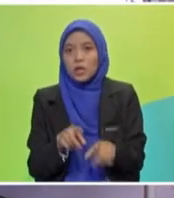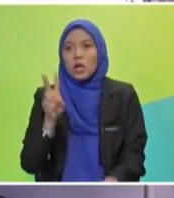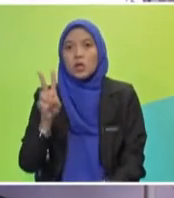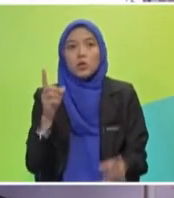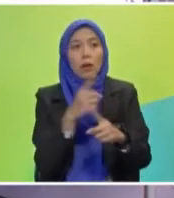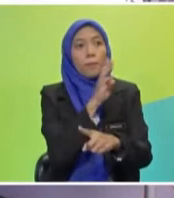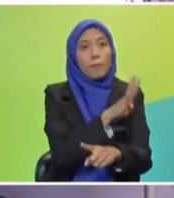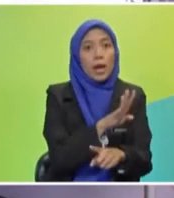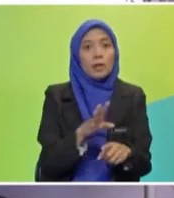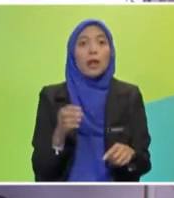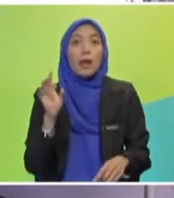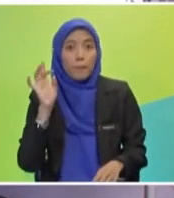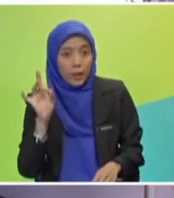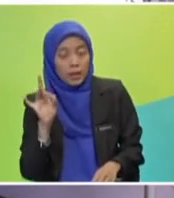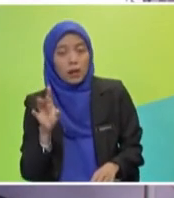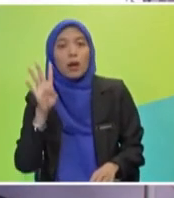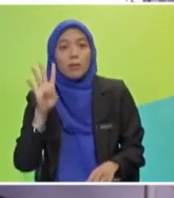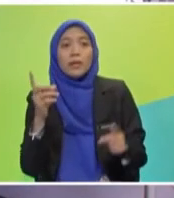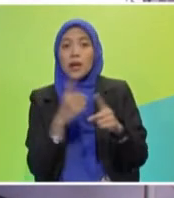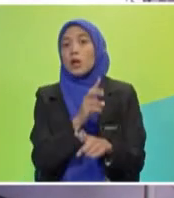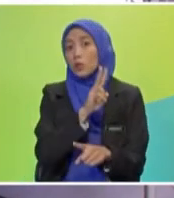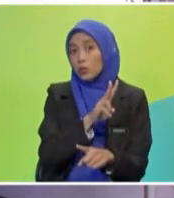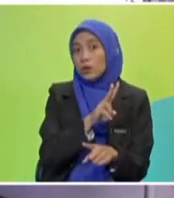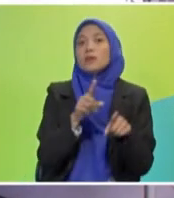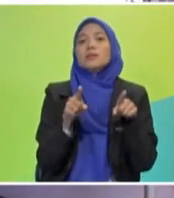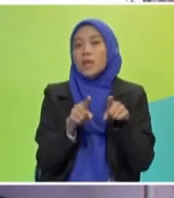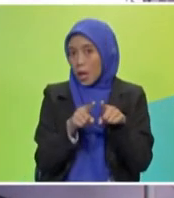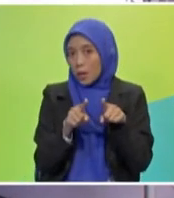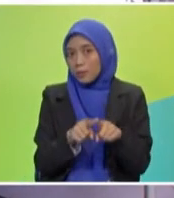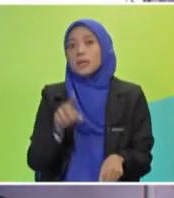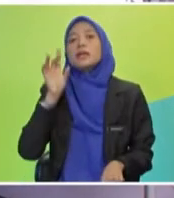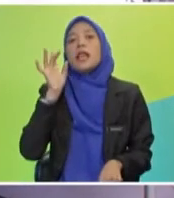dengan 8, 4 darab 2 sama juga dengan